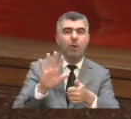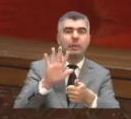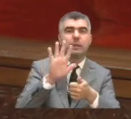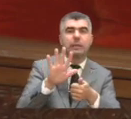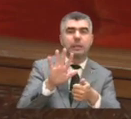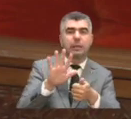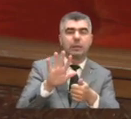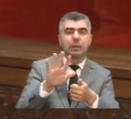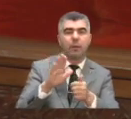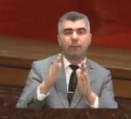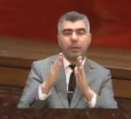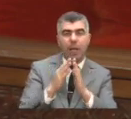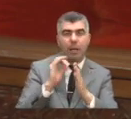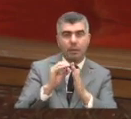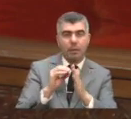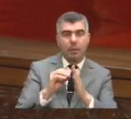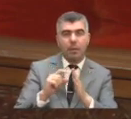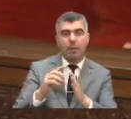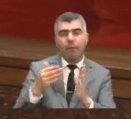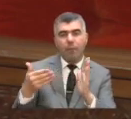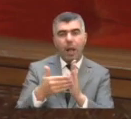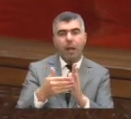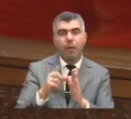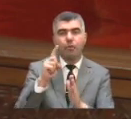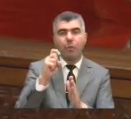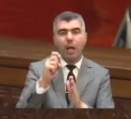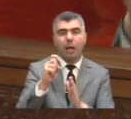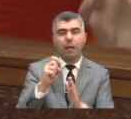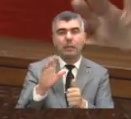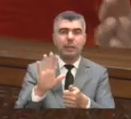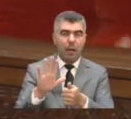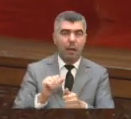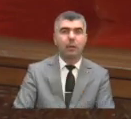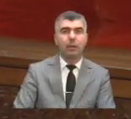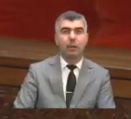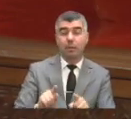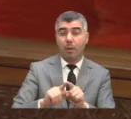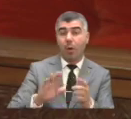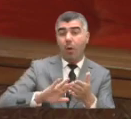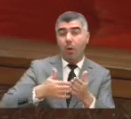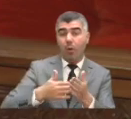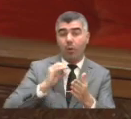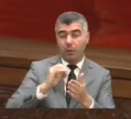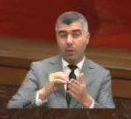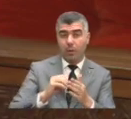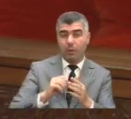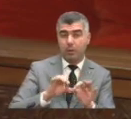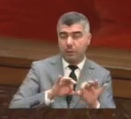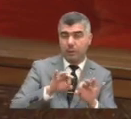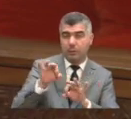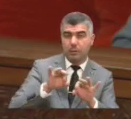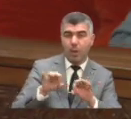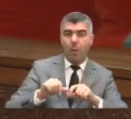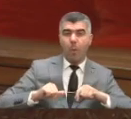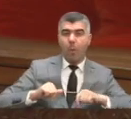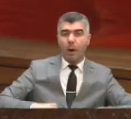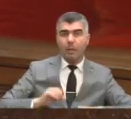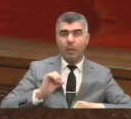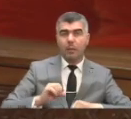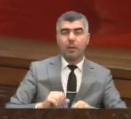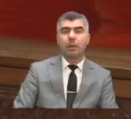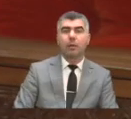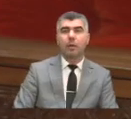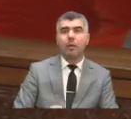إلى غاية يونيو 2023، وهذا تيبين بأن الأهداف المسطرة من طرف الوزارة